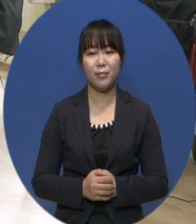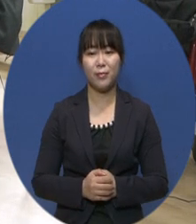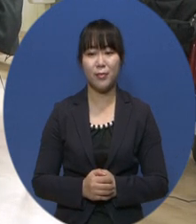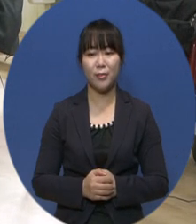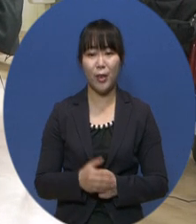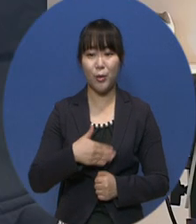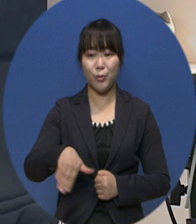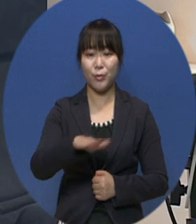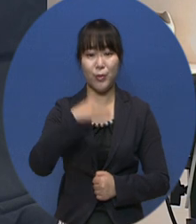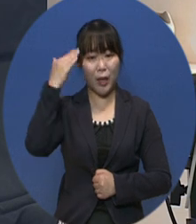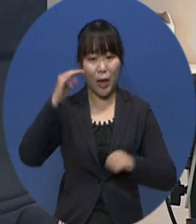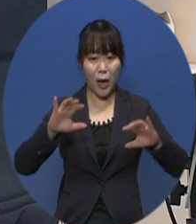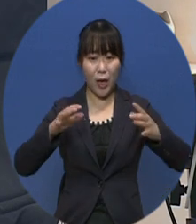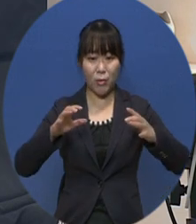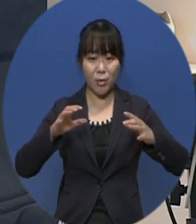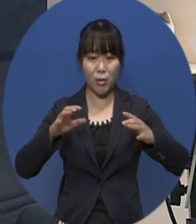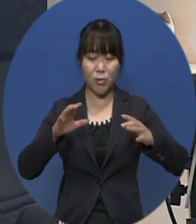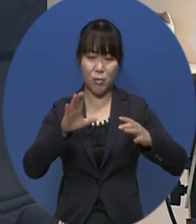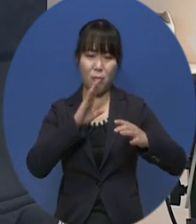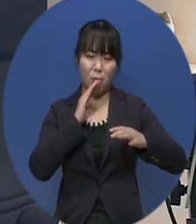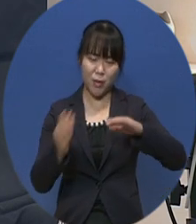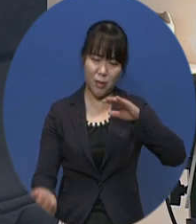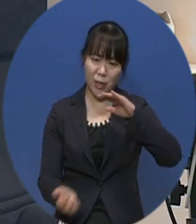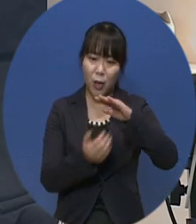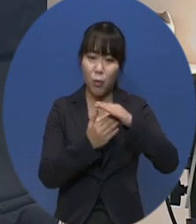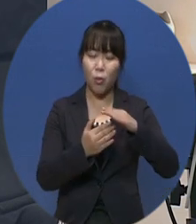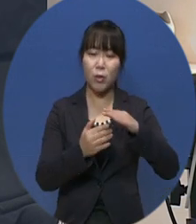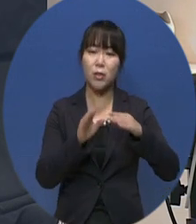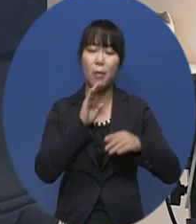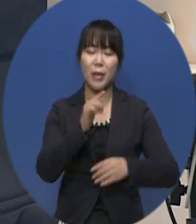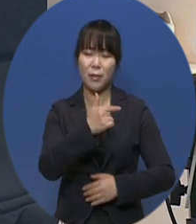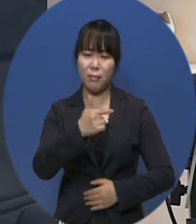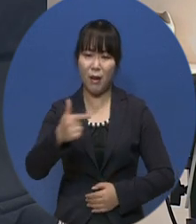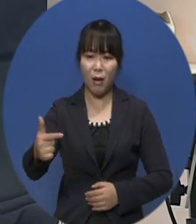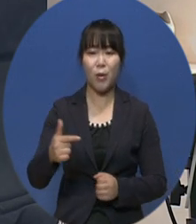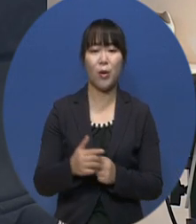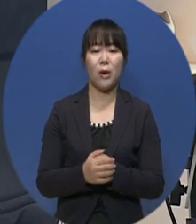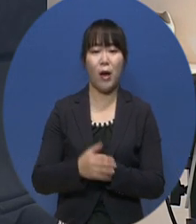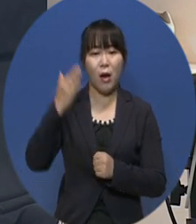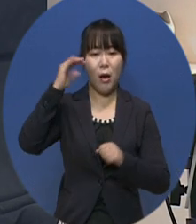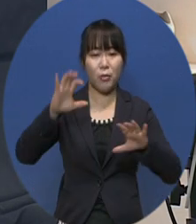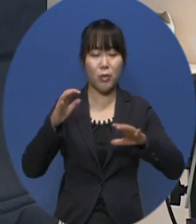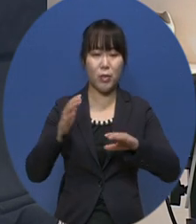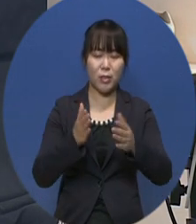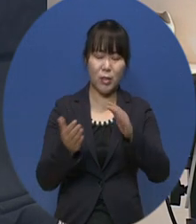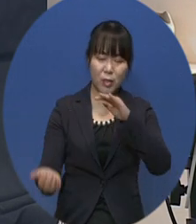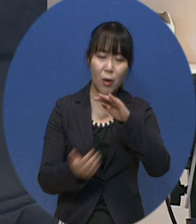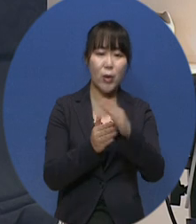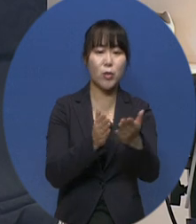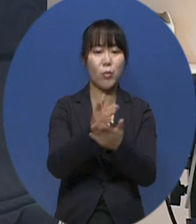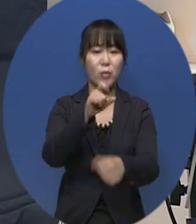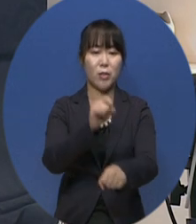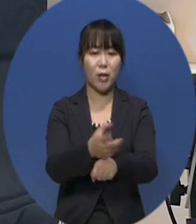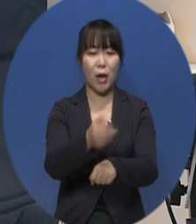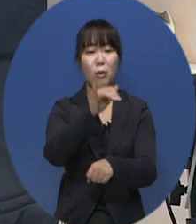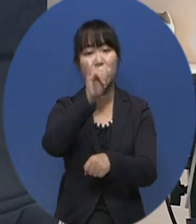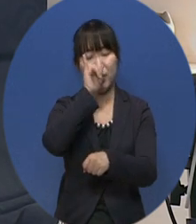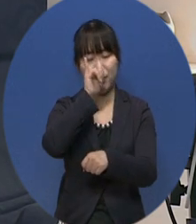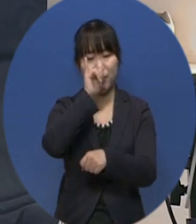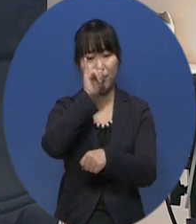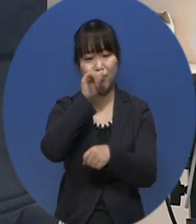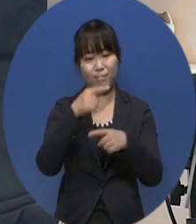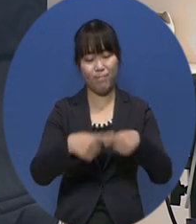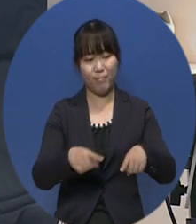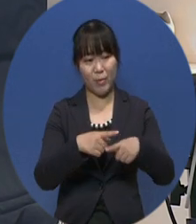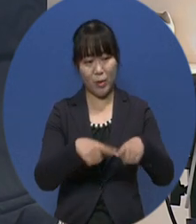이제 우리나라에서는 최대이고 규모상 네. 이제 제일 크고 그다음에 최고의 전문성을 가지고 있다라고 이렇게 평가를 받고